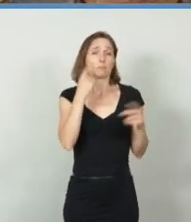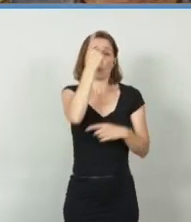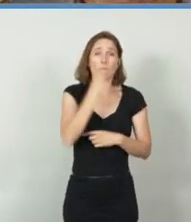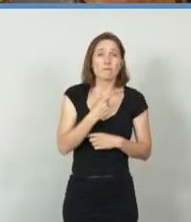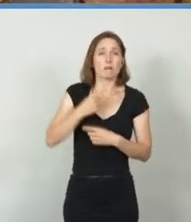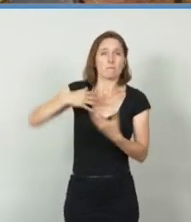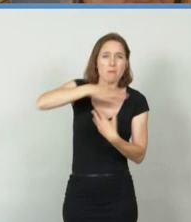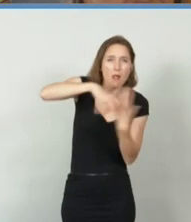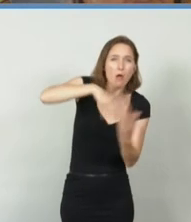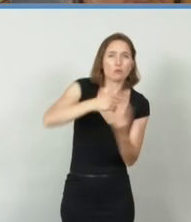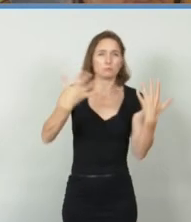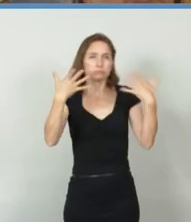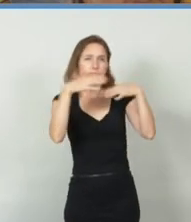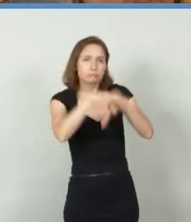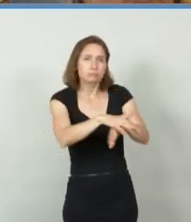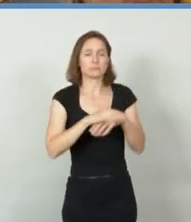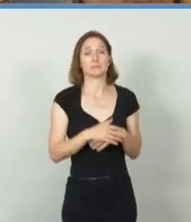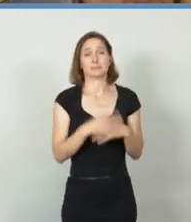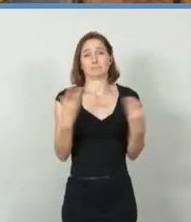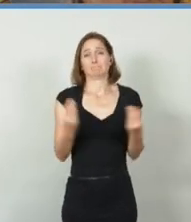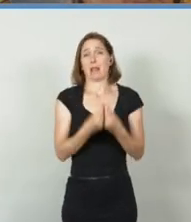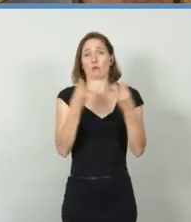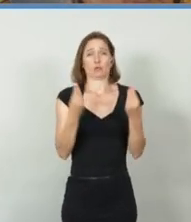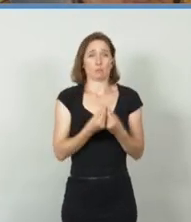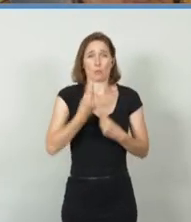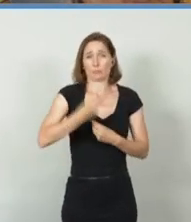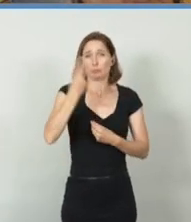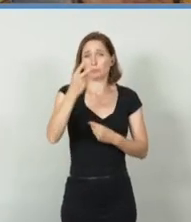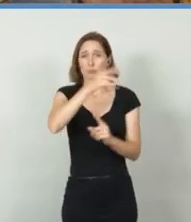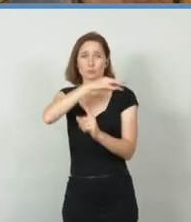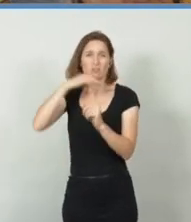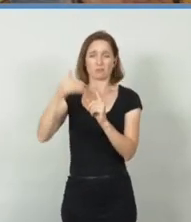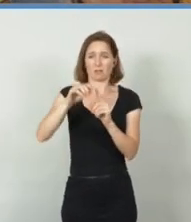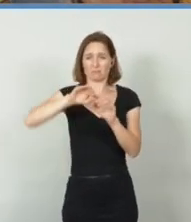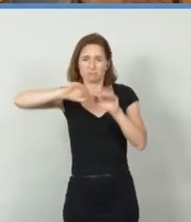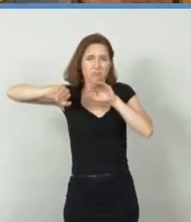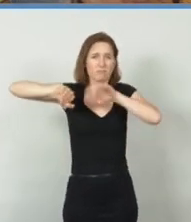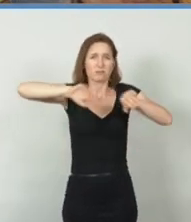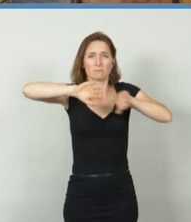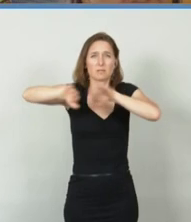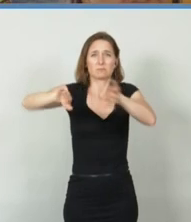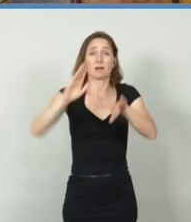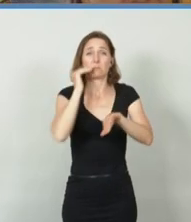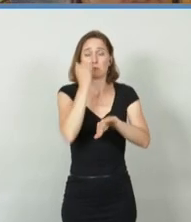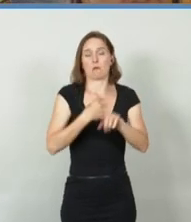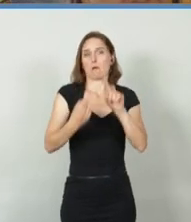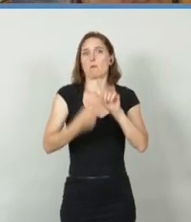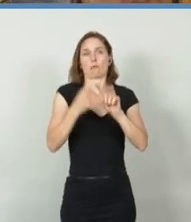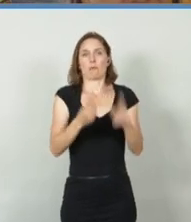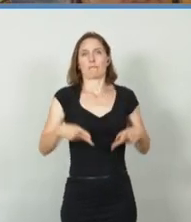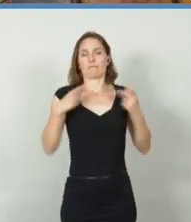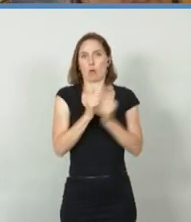société où nous constatons hélas de plus en plus des fragmentations des divisions et où donc l'importance d'apprendre le vivre ensemble et essentiel